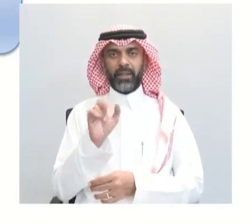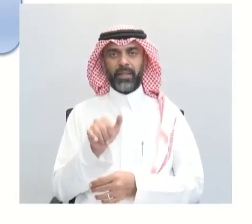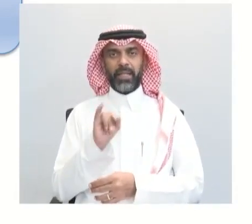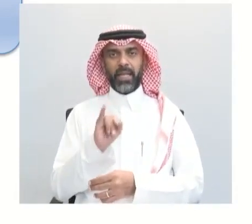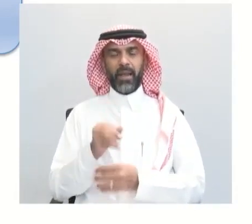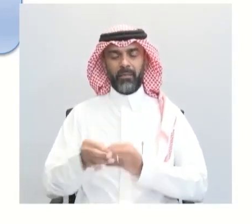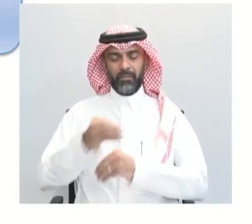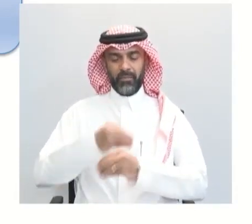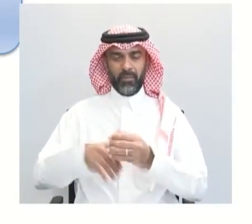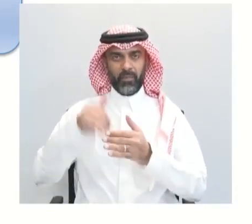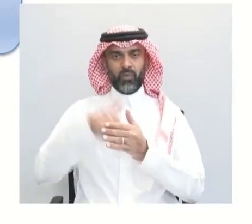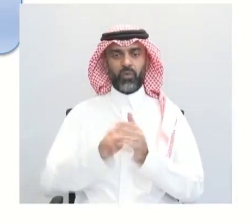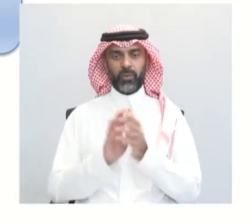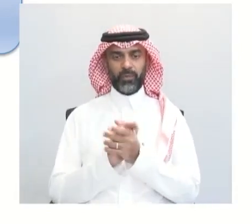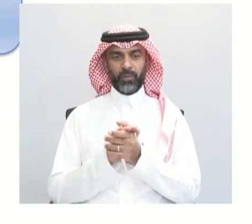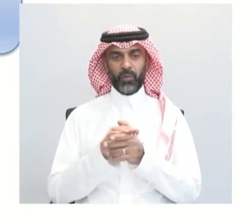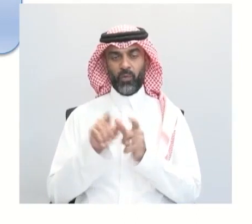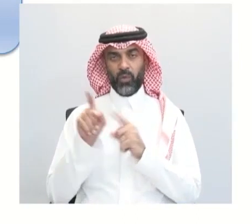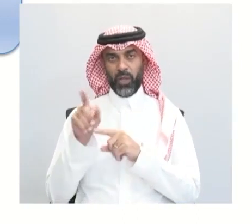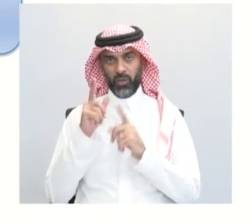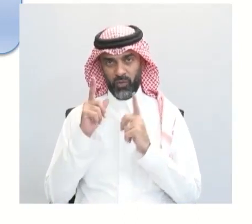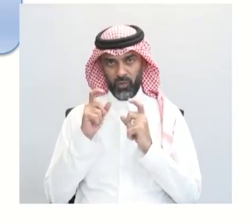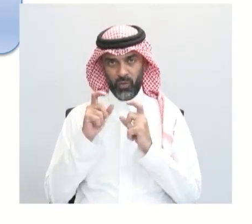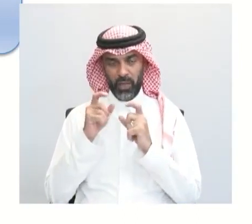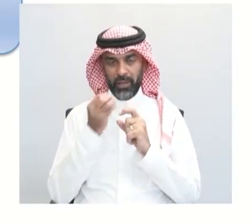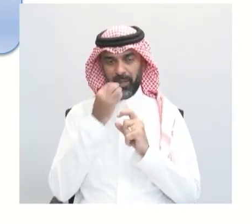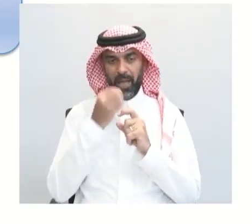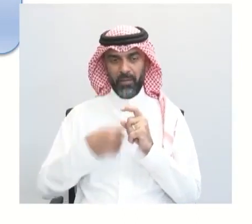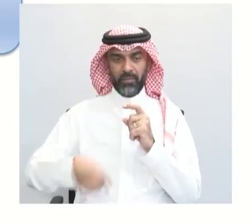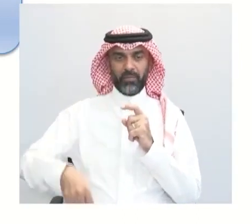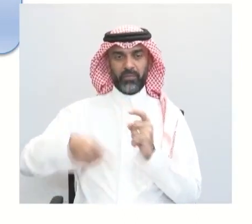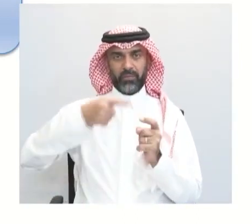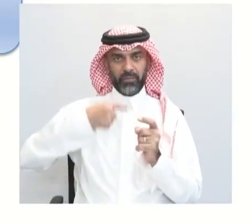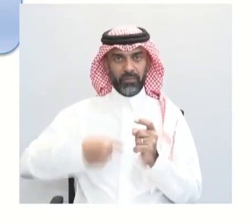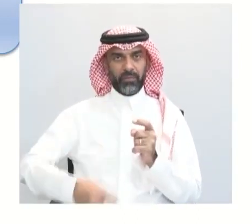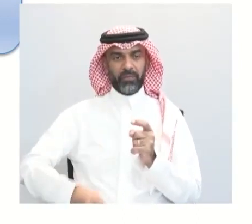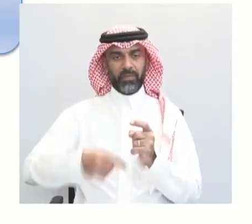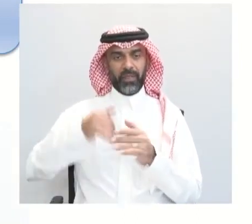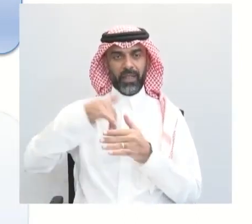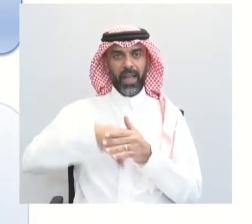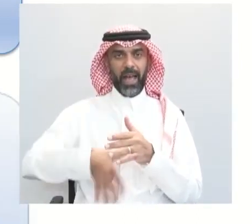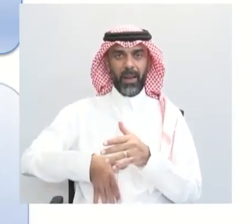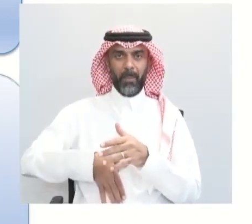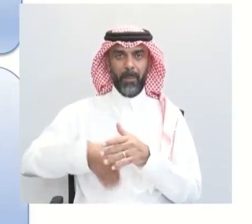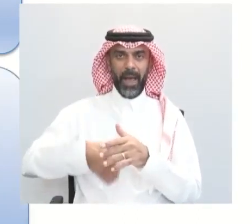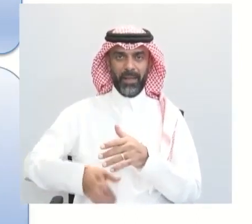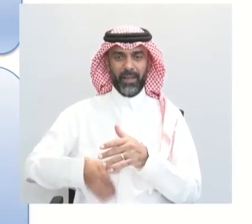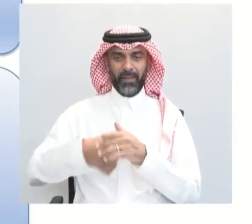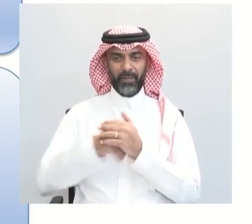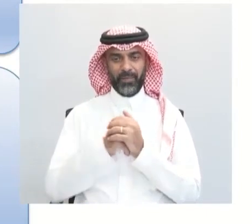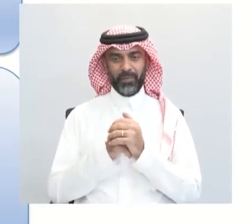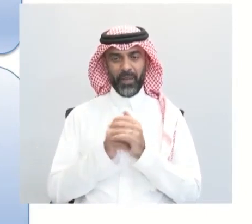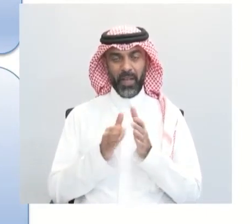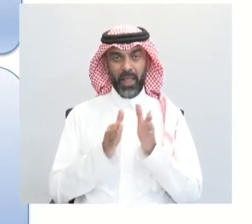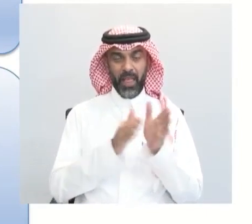او الطعام الموجود وهنا مثل ما يظهر معكم هنا الطعام يتقلب داخل هذه المعده في